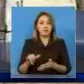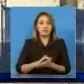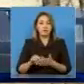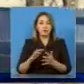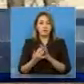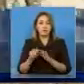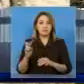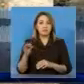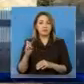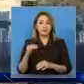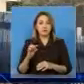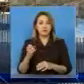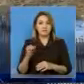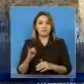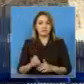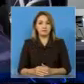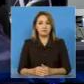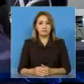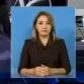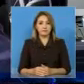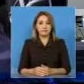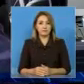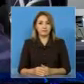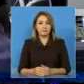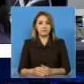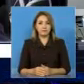поселков Каиндесай и Токмансай.